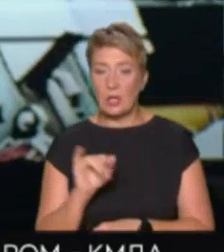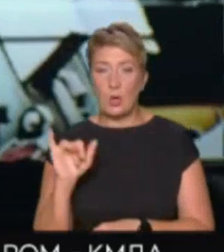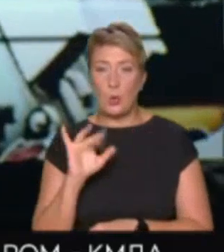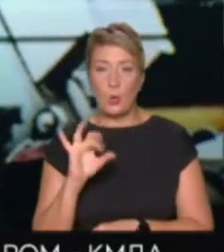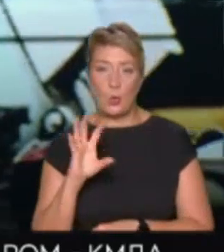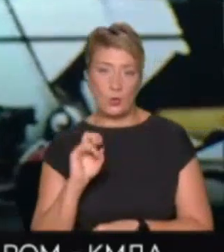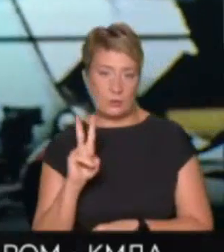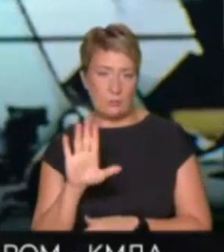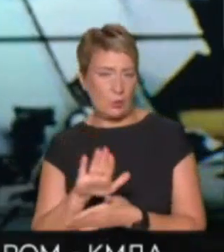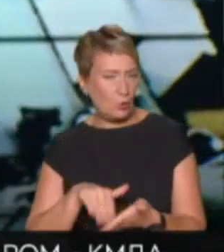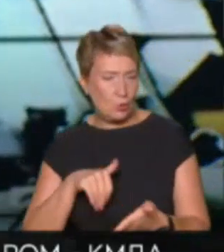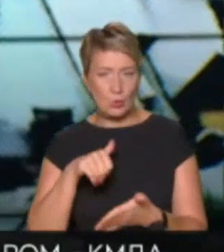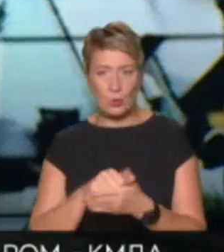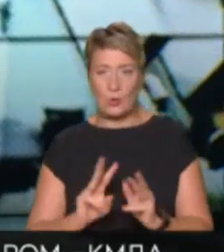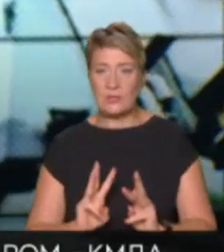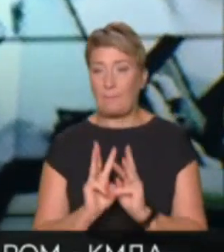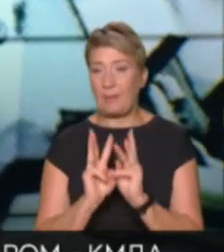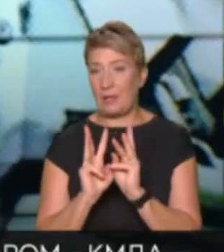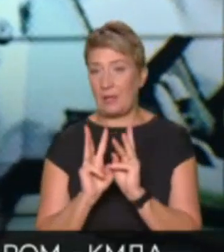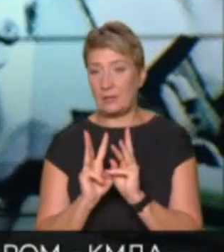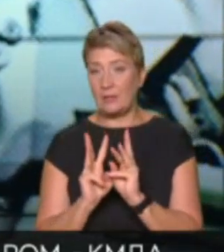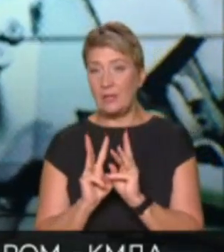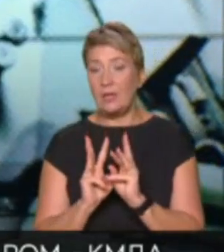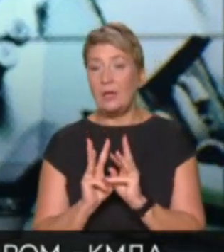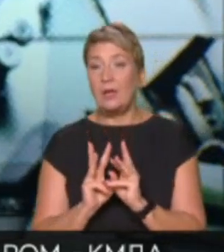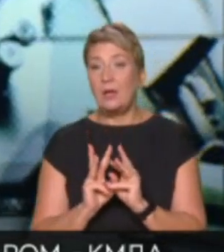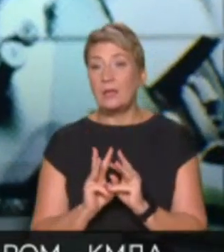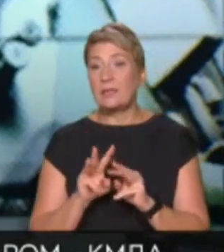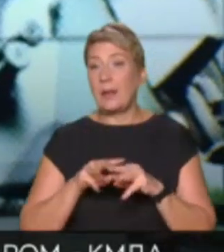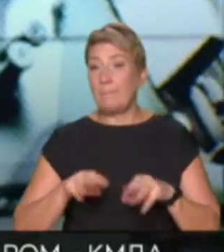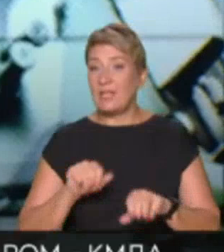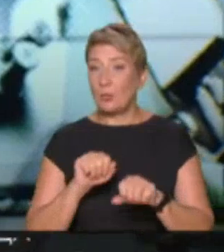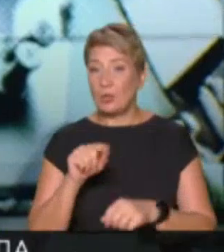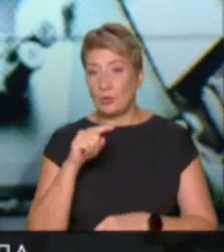досі горить. Блекаут у 5 населених пунктах продовжується, хоча Міноборони Російської